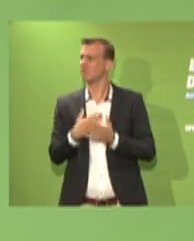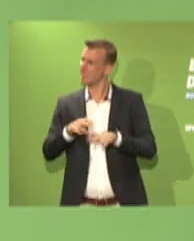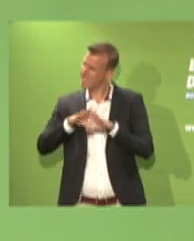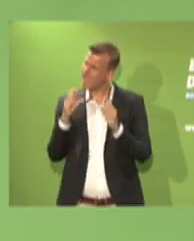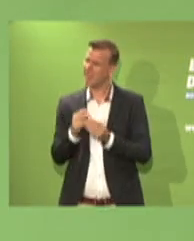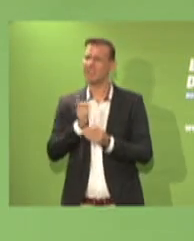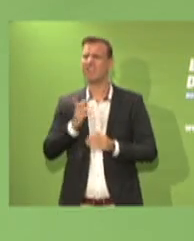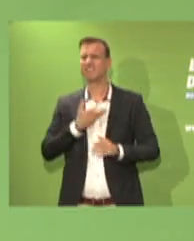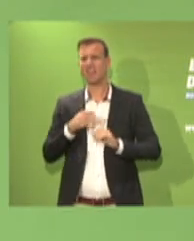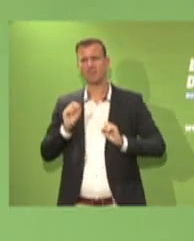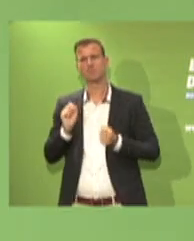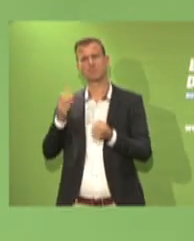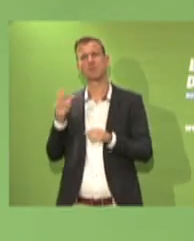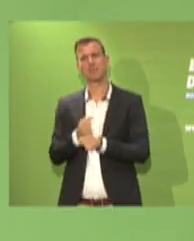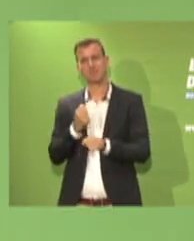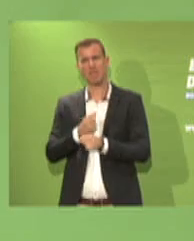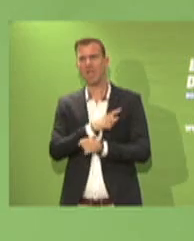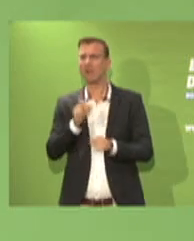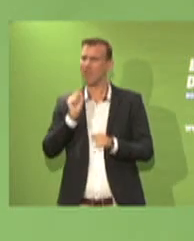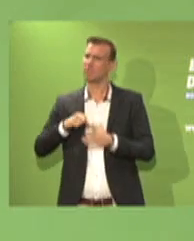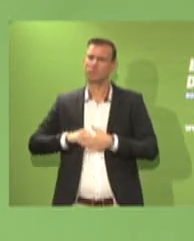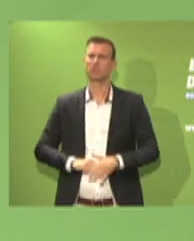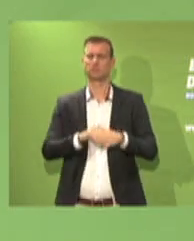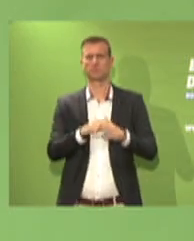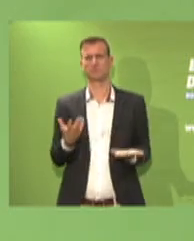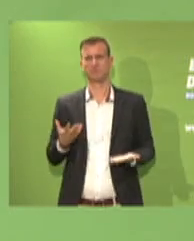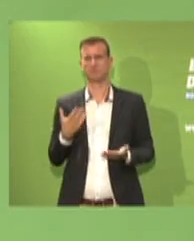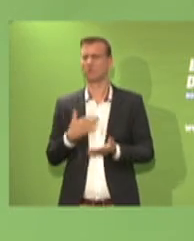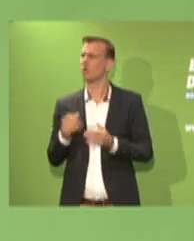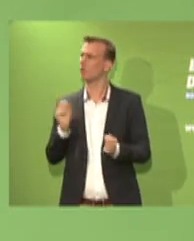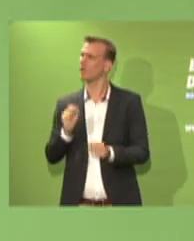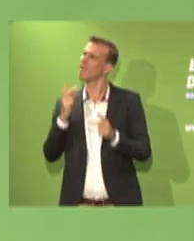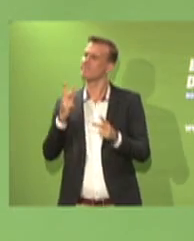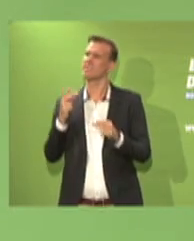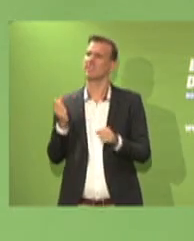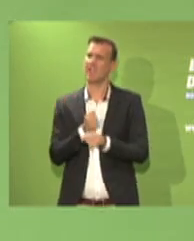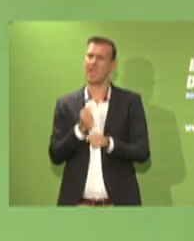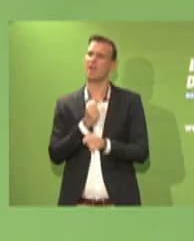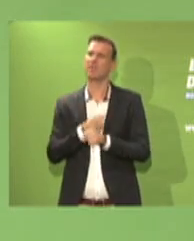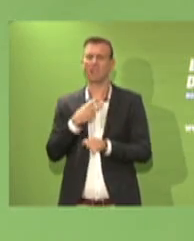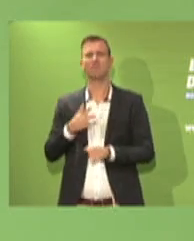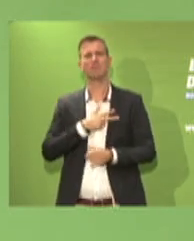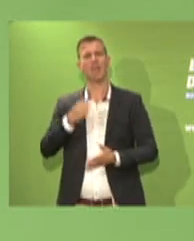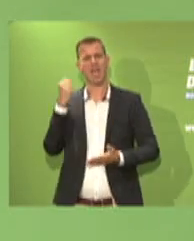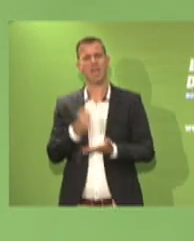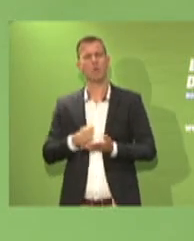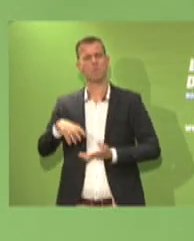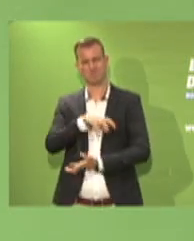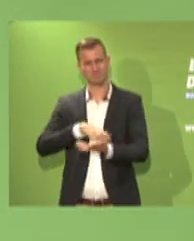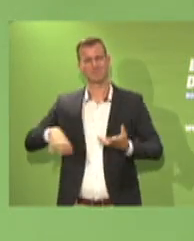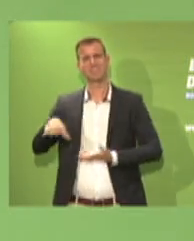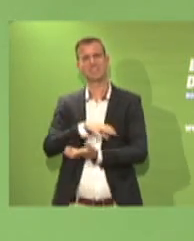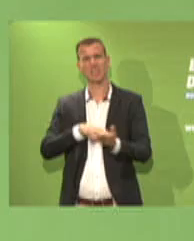da einbringen wollen, das unterstützen können. Das ist auch eine ganz wichtige Arbeit, damit endlich das Atomdesaster in